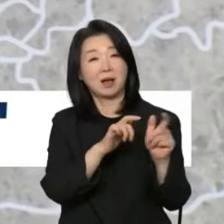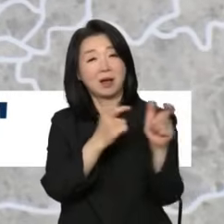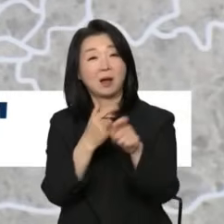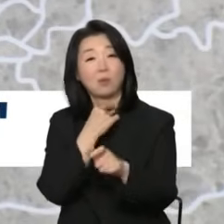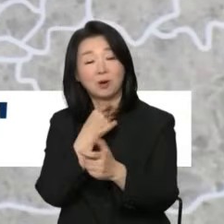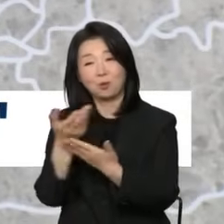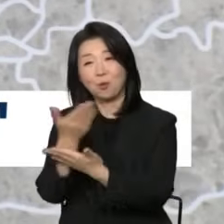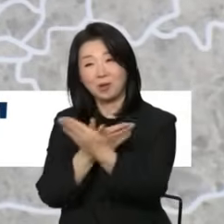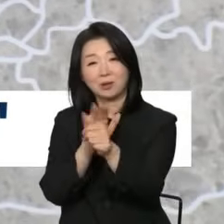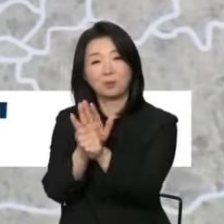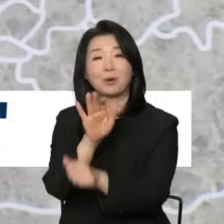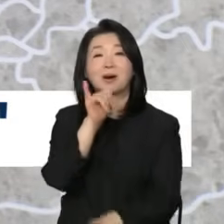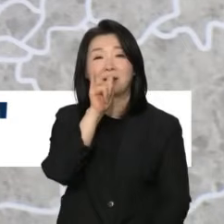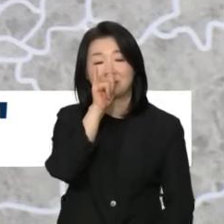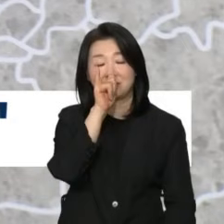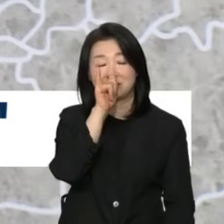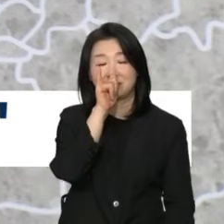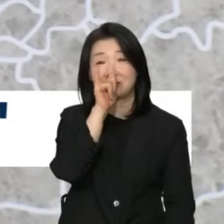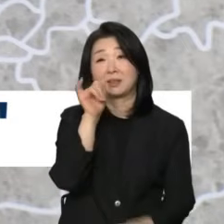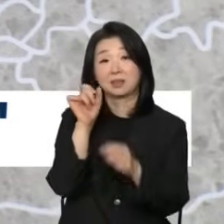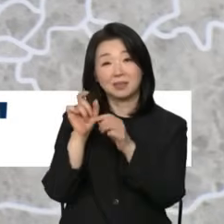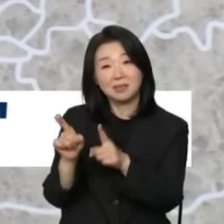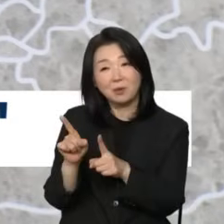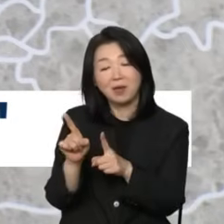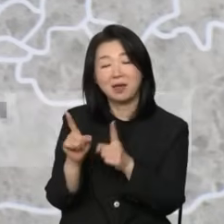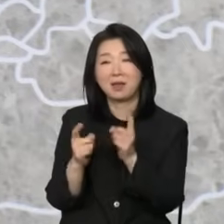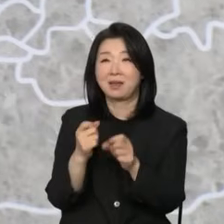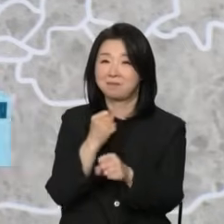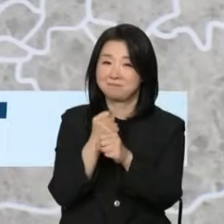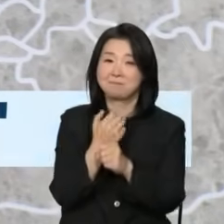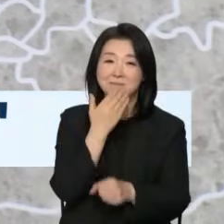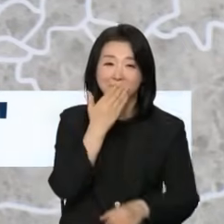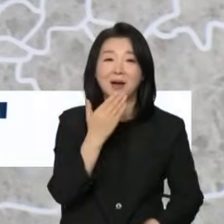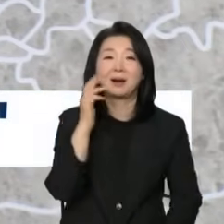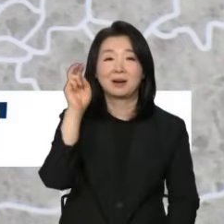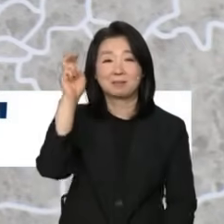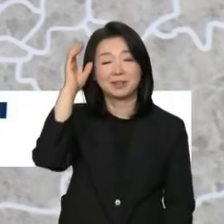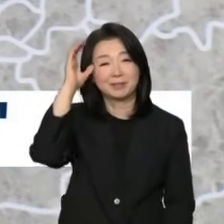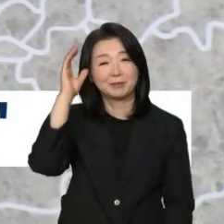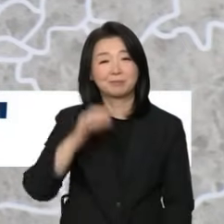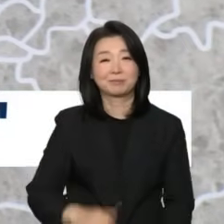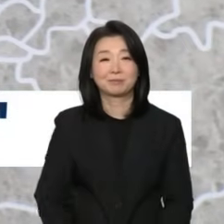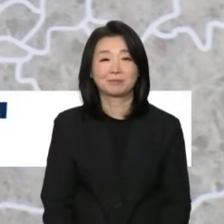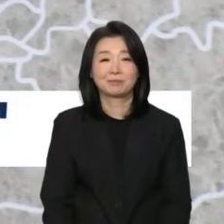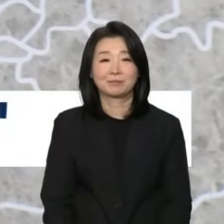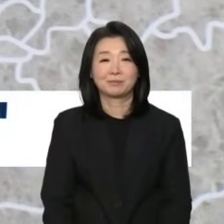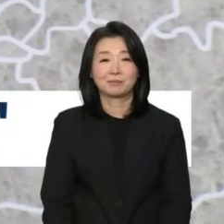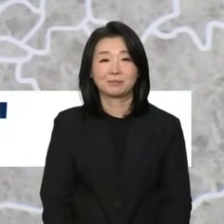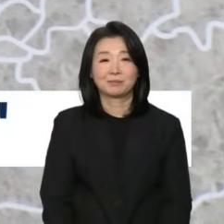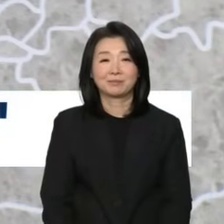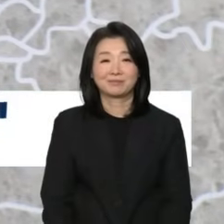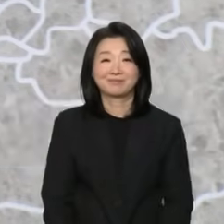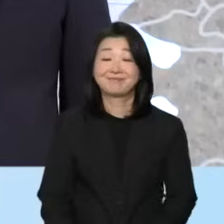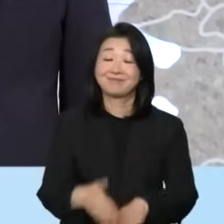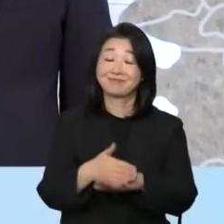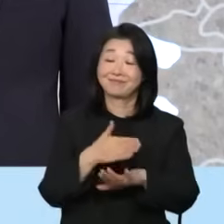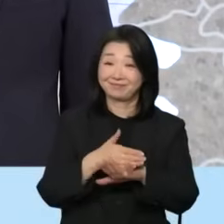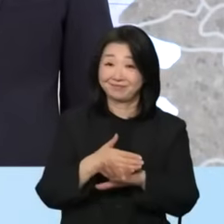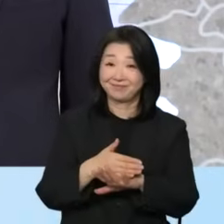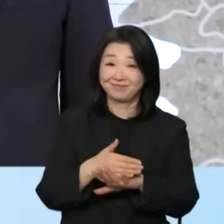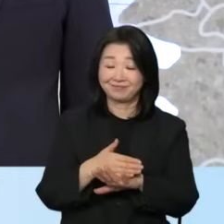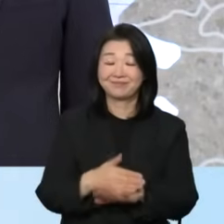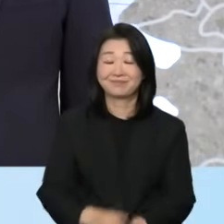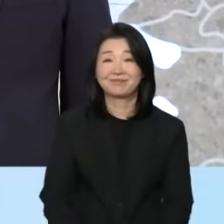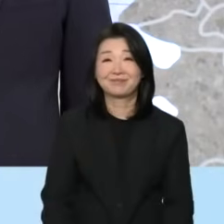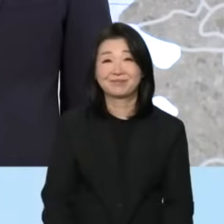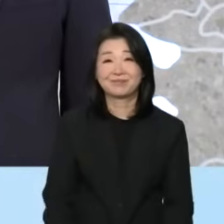공유하고 협력할 수 있는 여러 기회가 생길 것으로 기대하고 있습니다. 네, 감사합니다. 지금까지